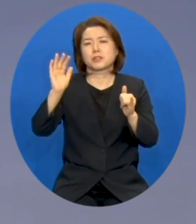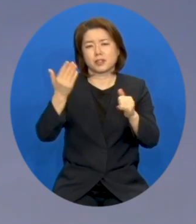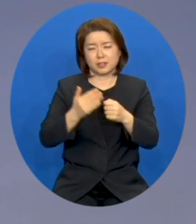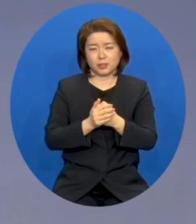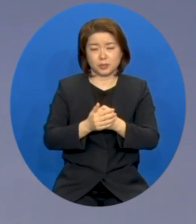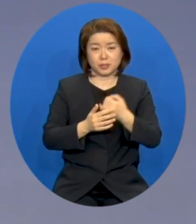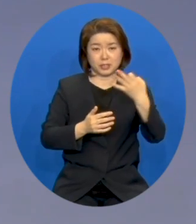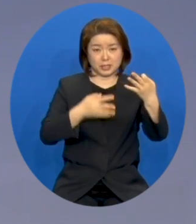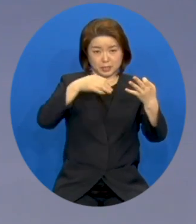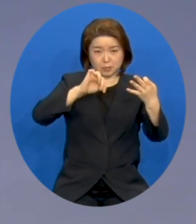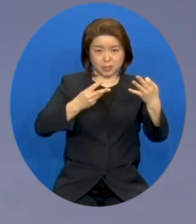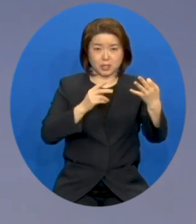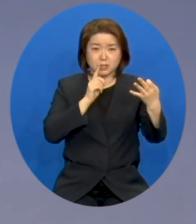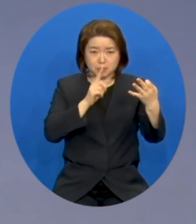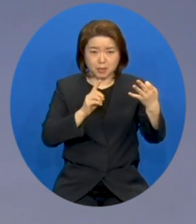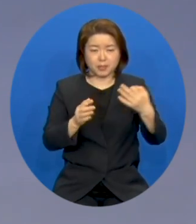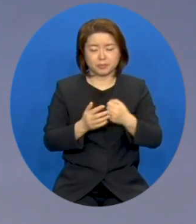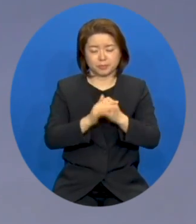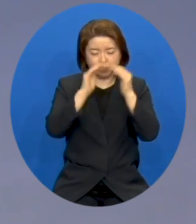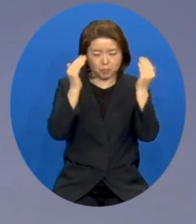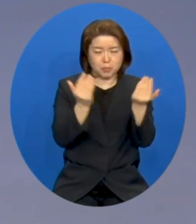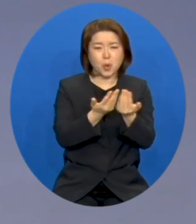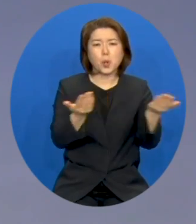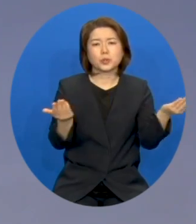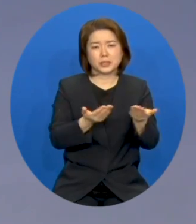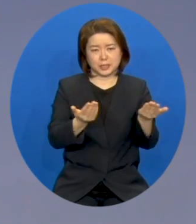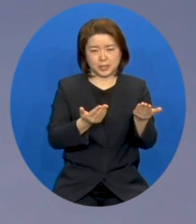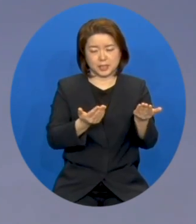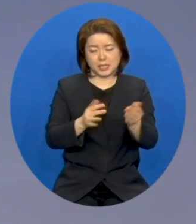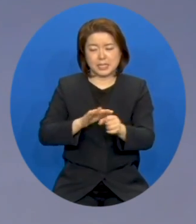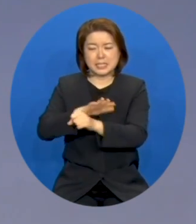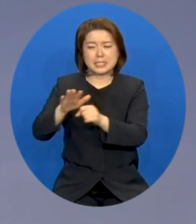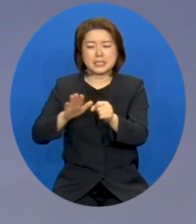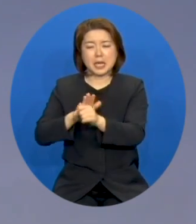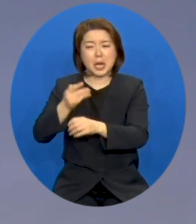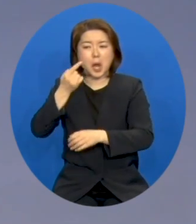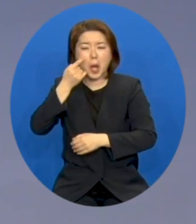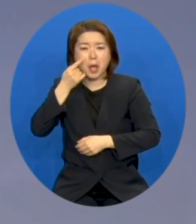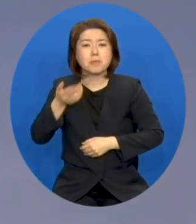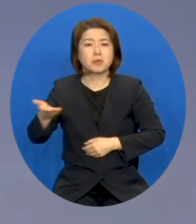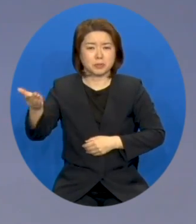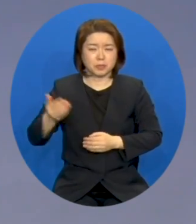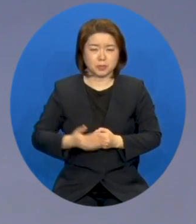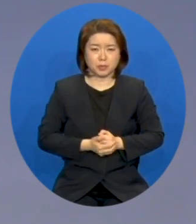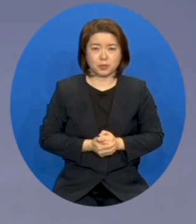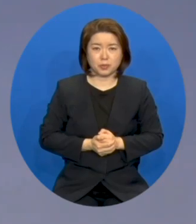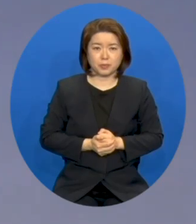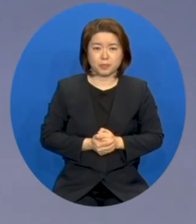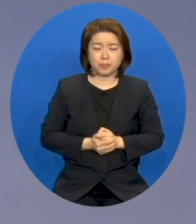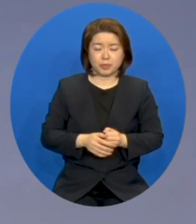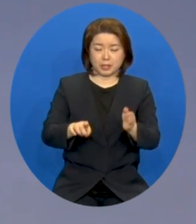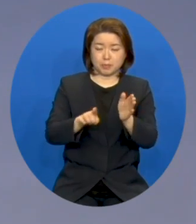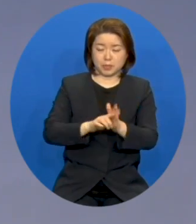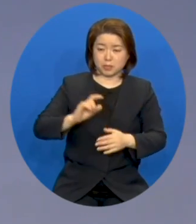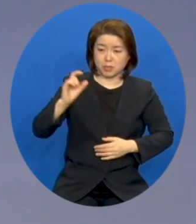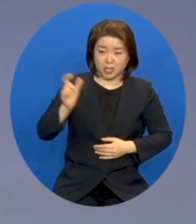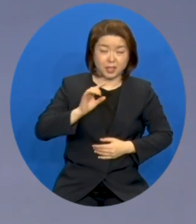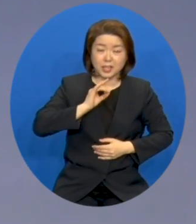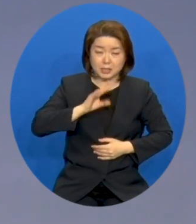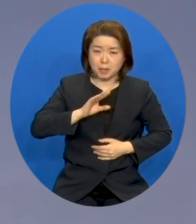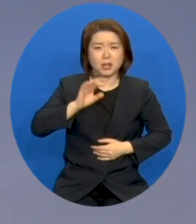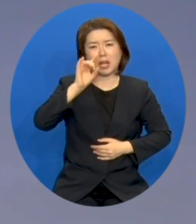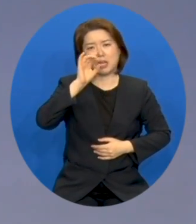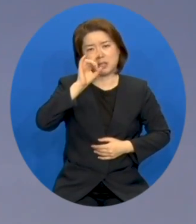14절 말씀해 보면 모든 일을 사랑으로 하십시오. 믿음은 강하기만 해서 되는 게